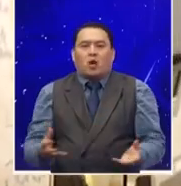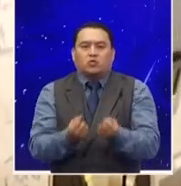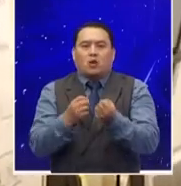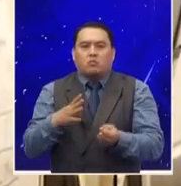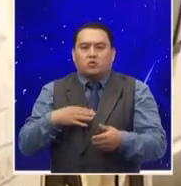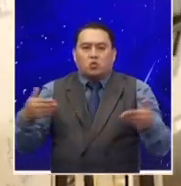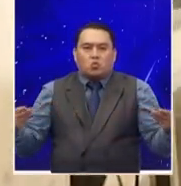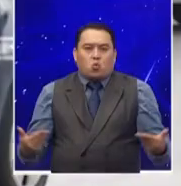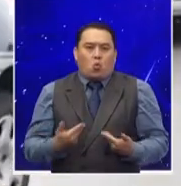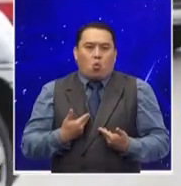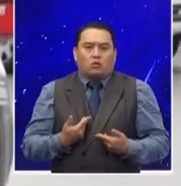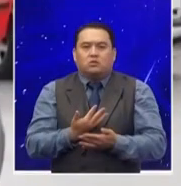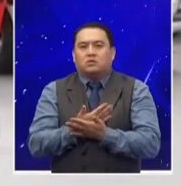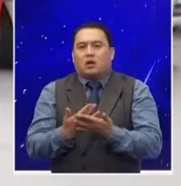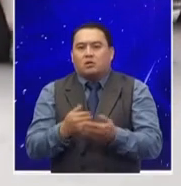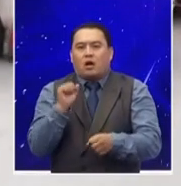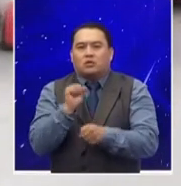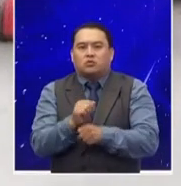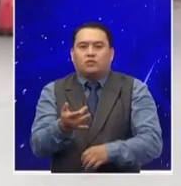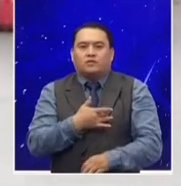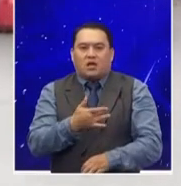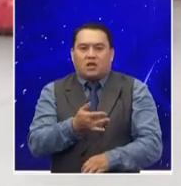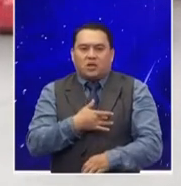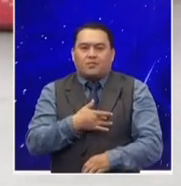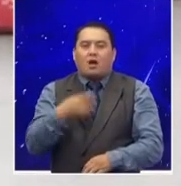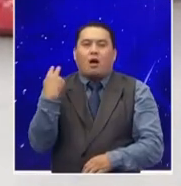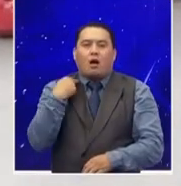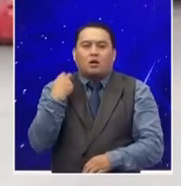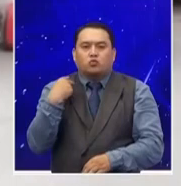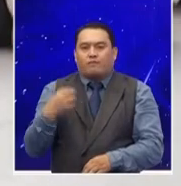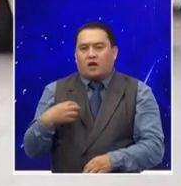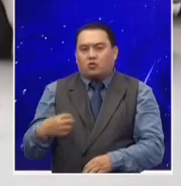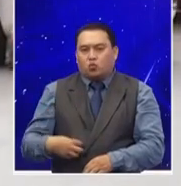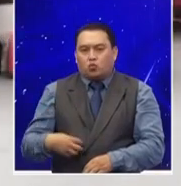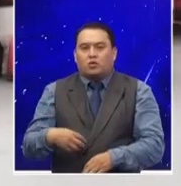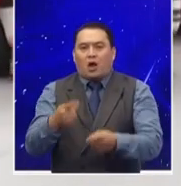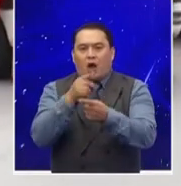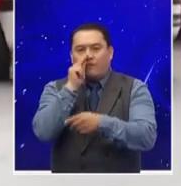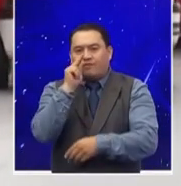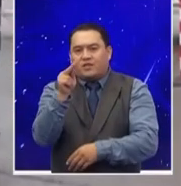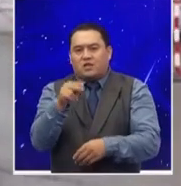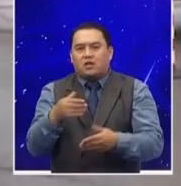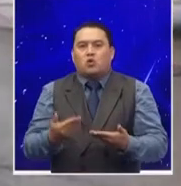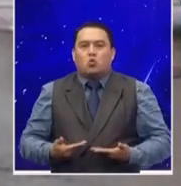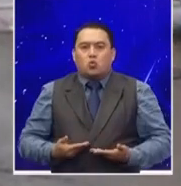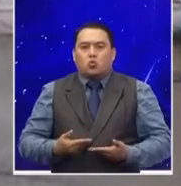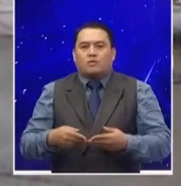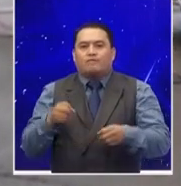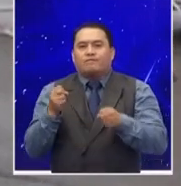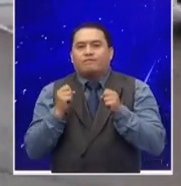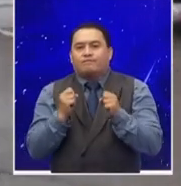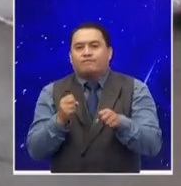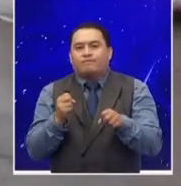было переохлаждение, а у некоторых остановка сердца. Британские и французские власти обвинили в гибели